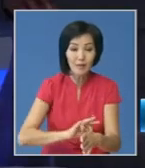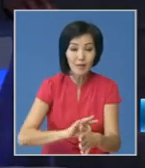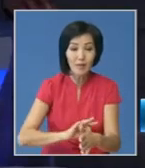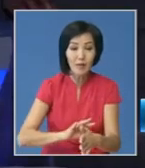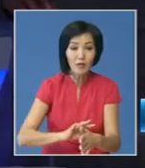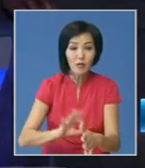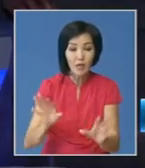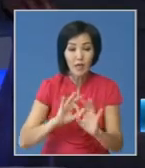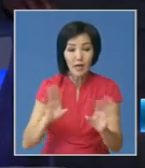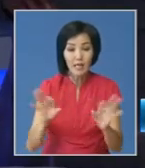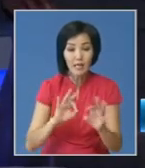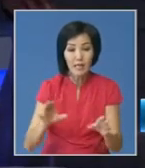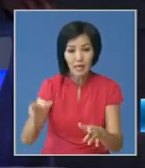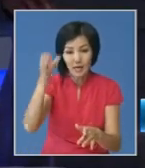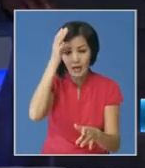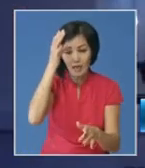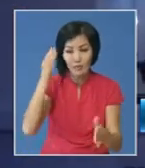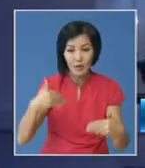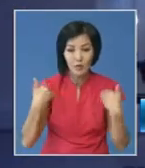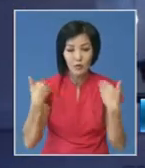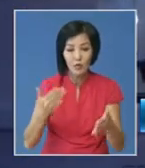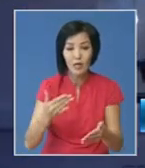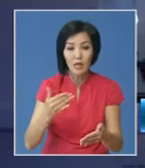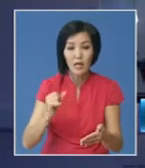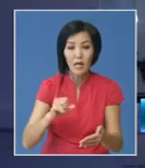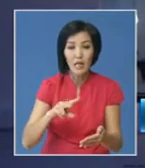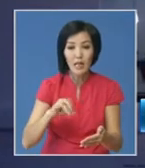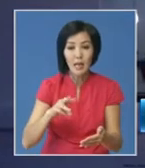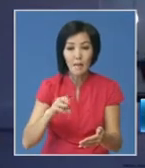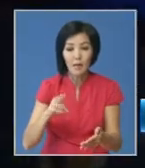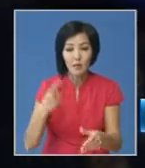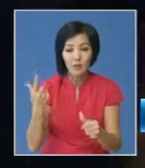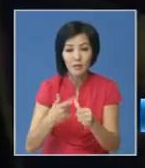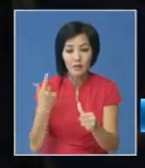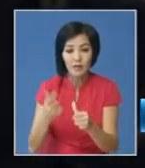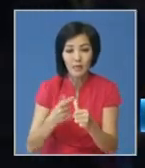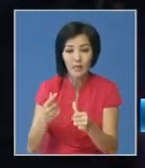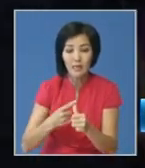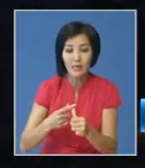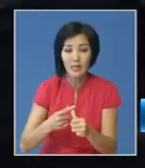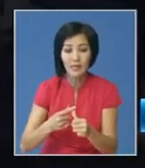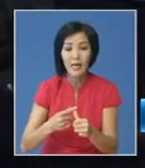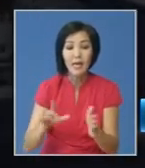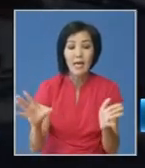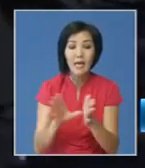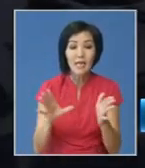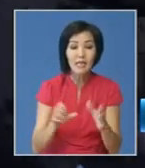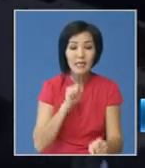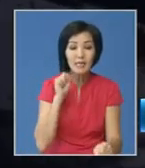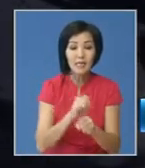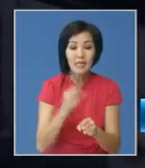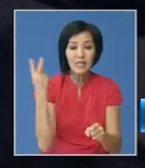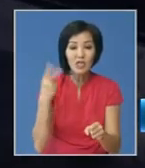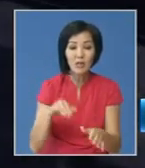Ал ресейлік ғалымдар ұсынған мына жоба академик Ломоносов деп аталады. Бірегей атом электростанциясы 20 000 халқы бар